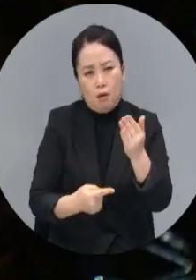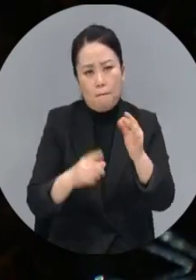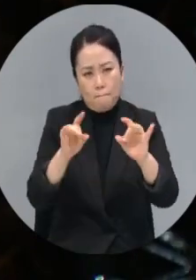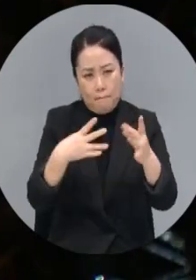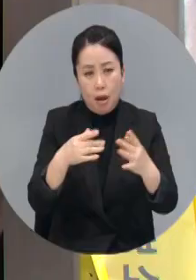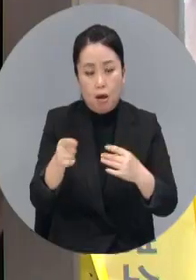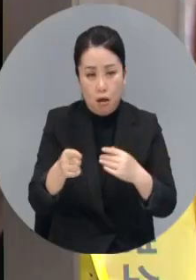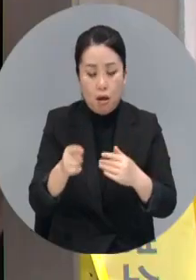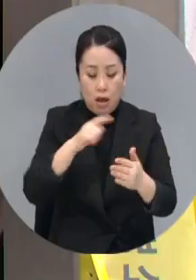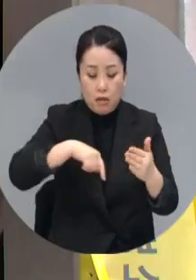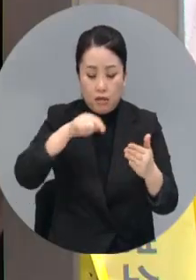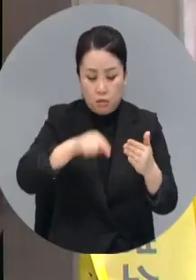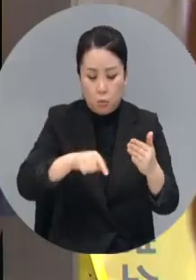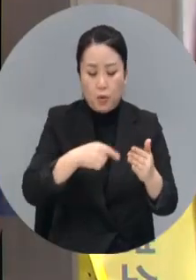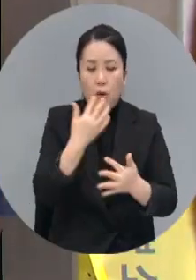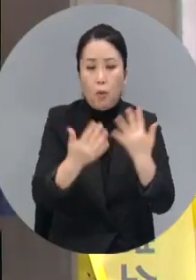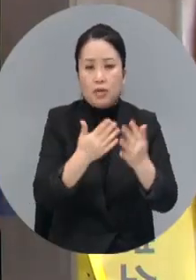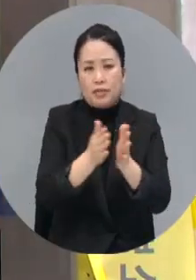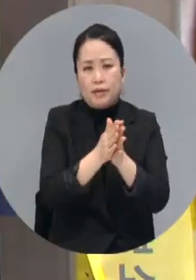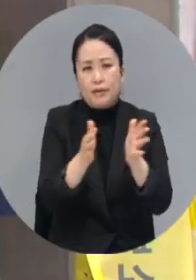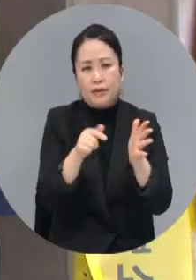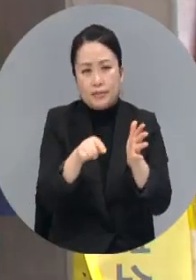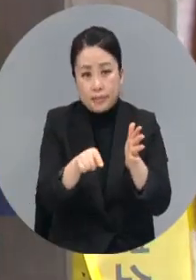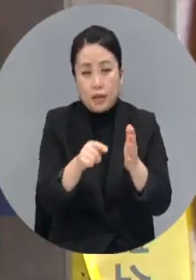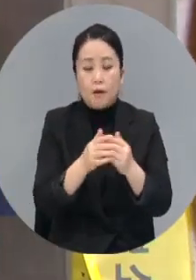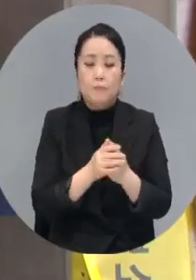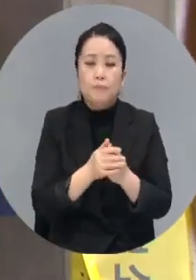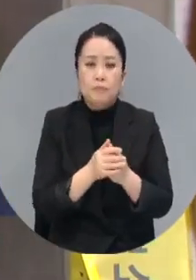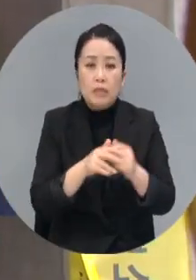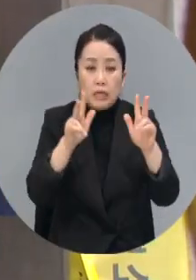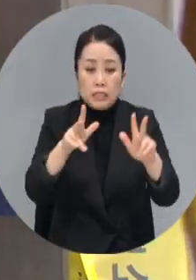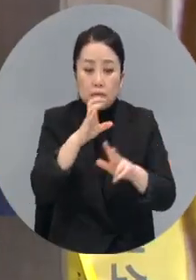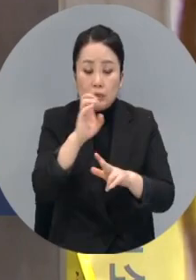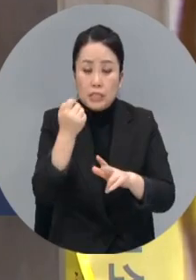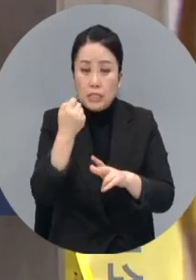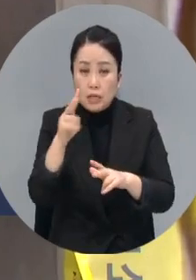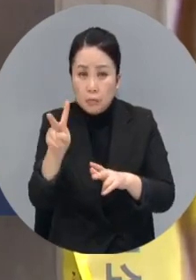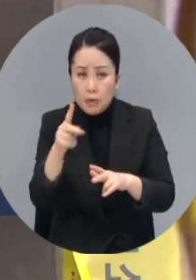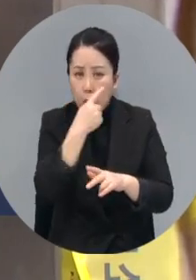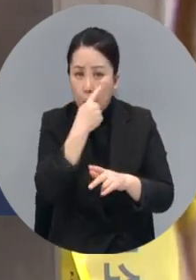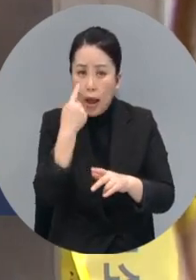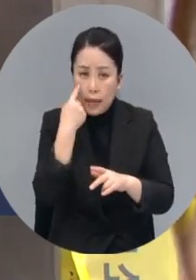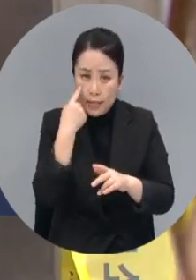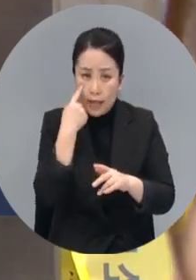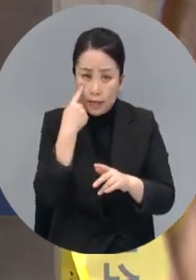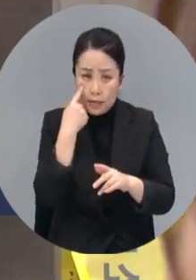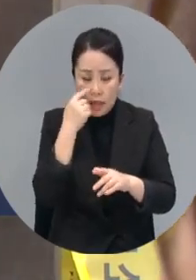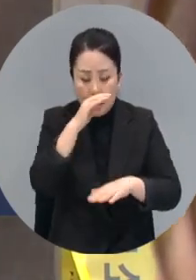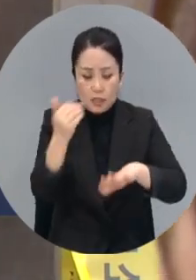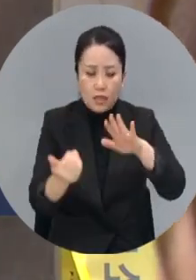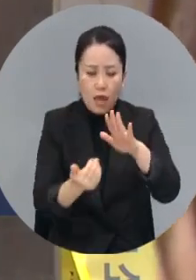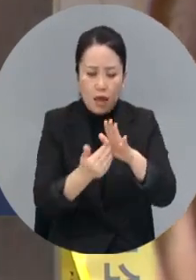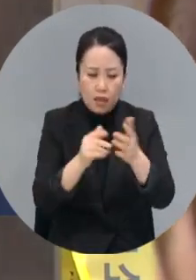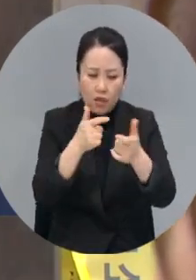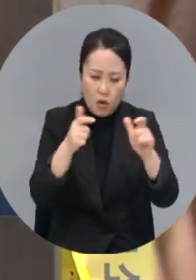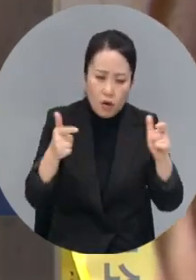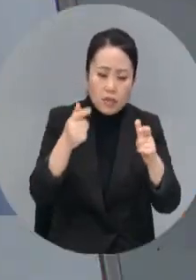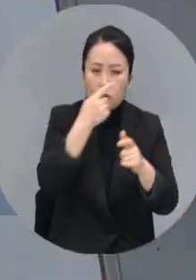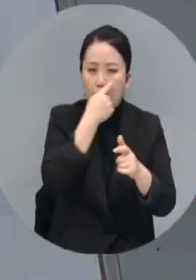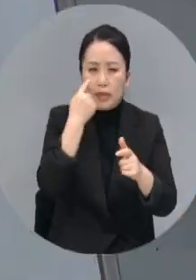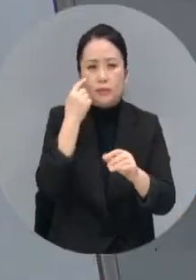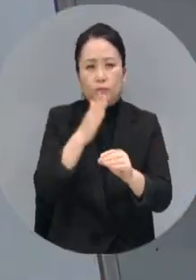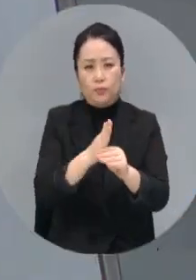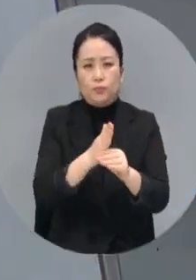안쪽에서 최초 발화가 시작이 됐고 예. 지금 CCTV, 주변 CCTV 확인 등 최대한 다각도로 확인 중에